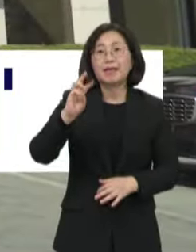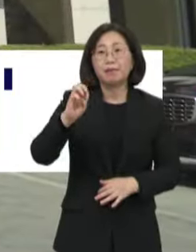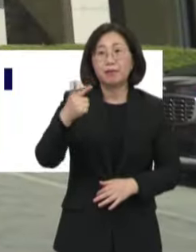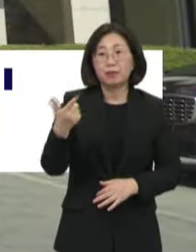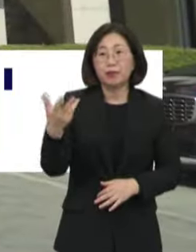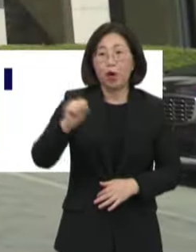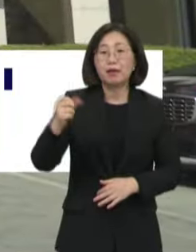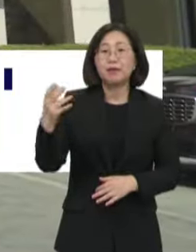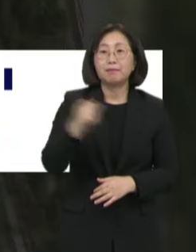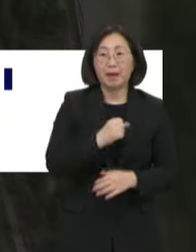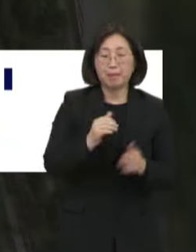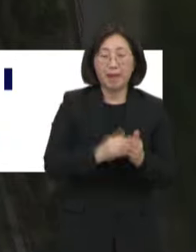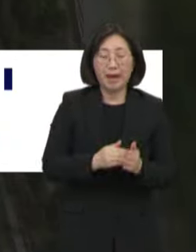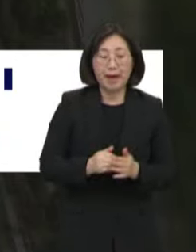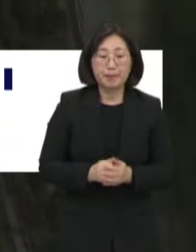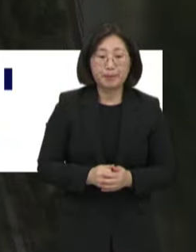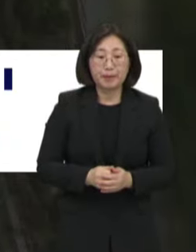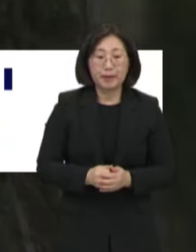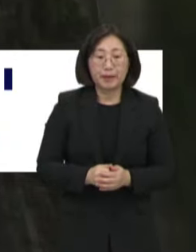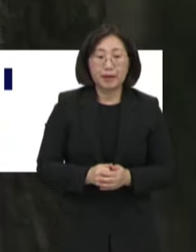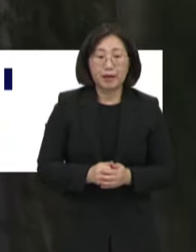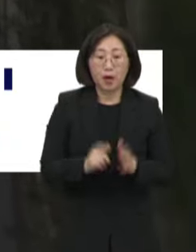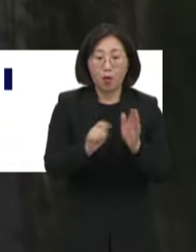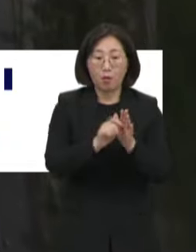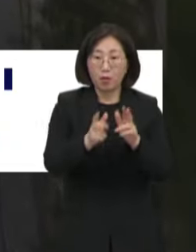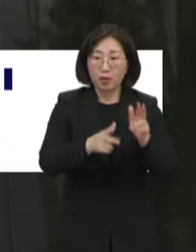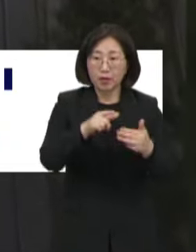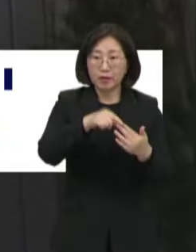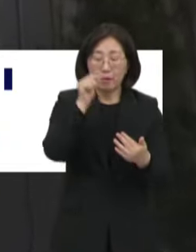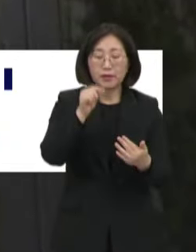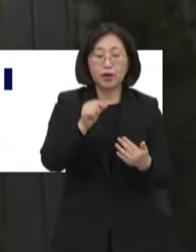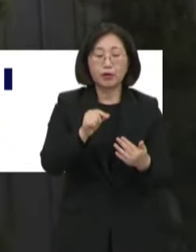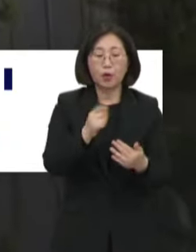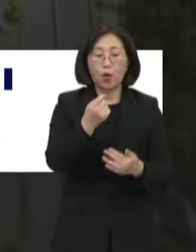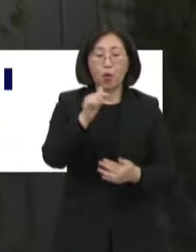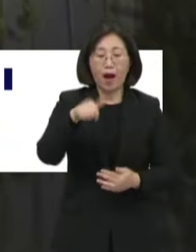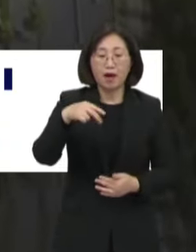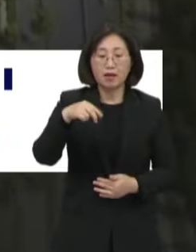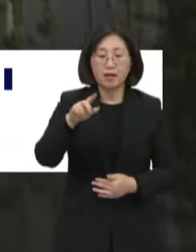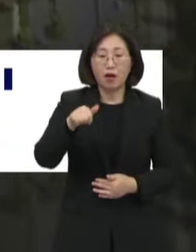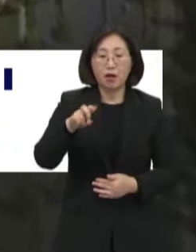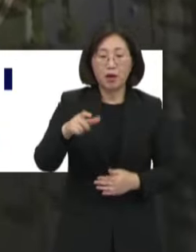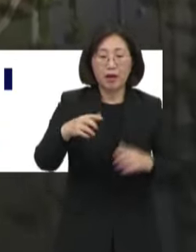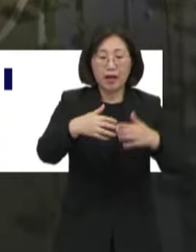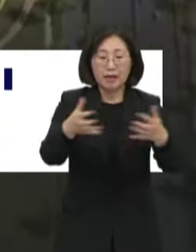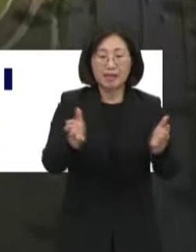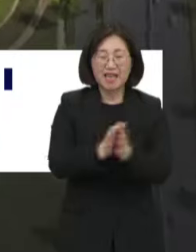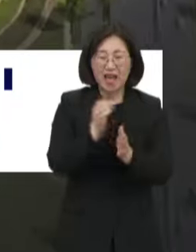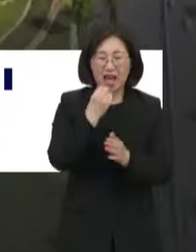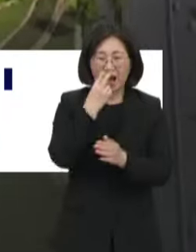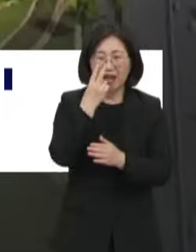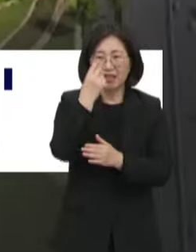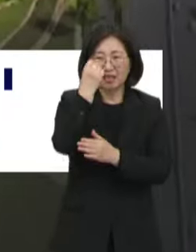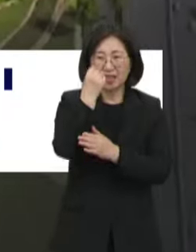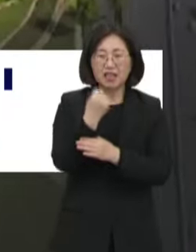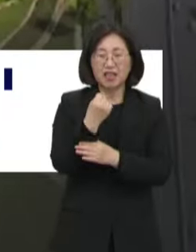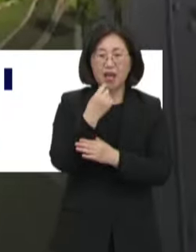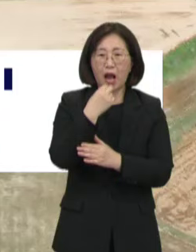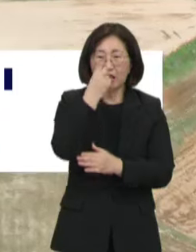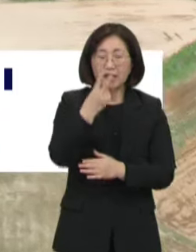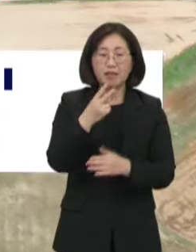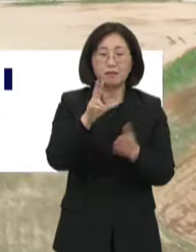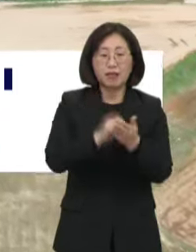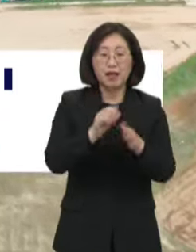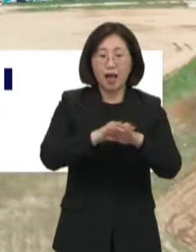확보했습니다. 논산시는 이번 조성사업 공모 선정으로 광성면 양돈단지의 악취 문제를 해결할 수 있게 됐다고